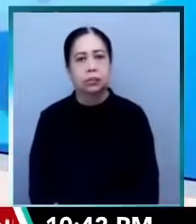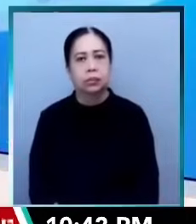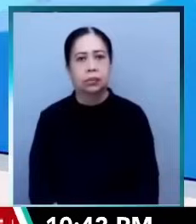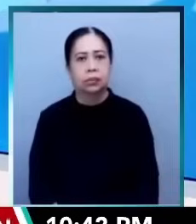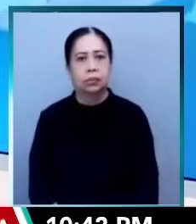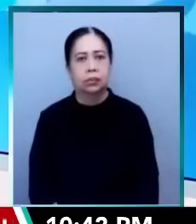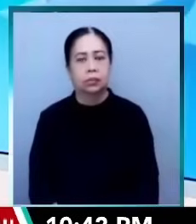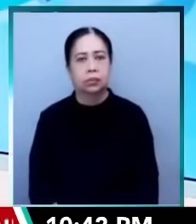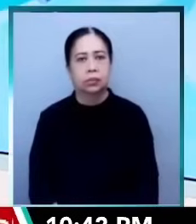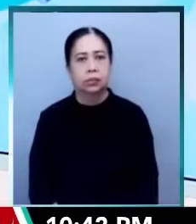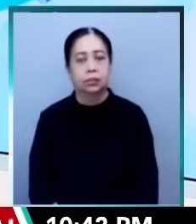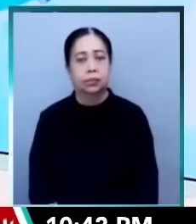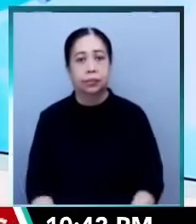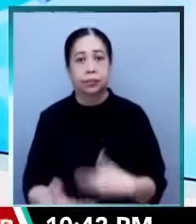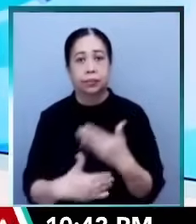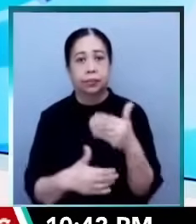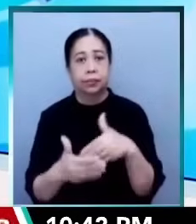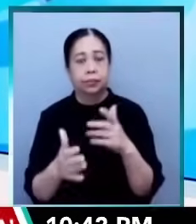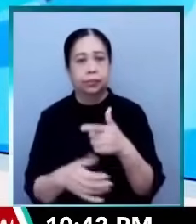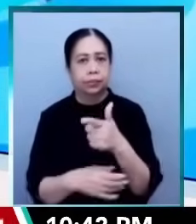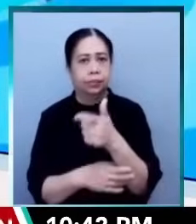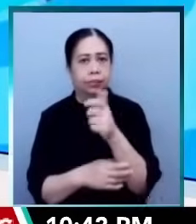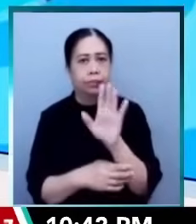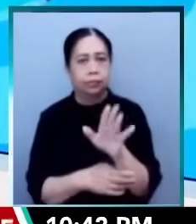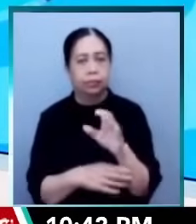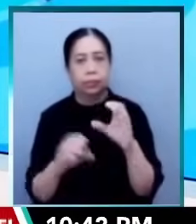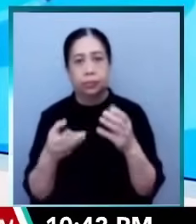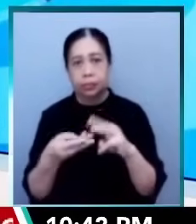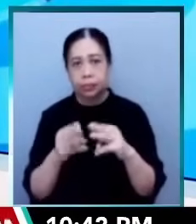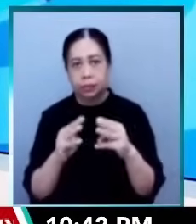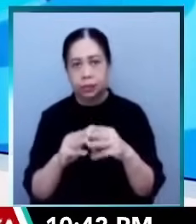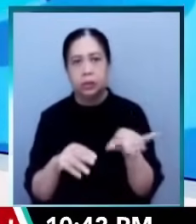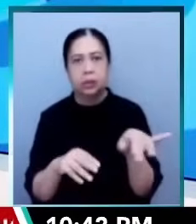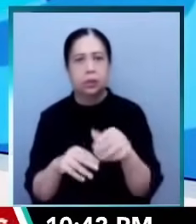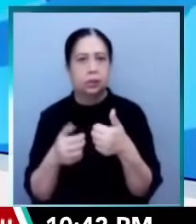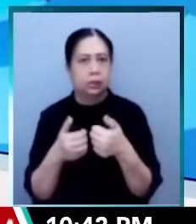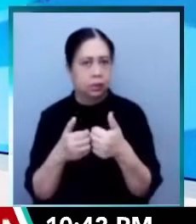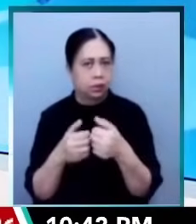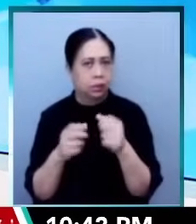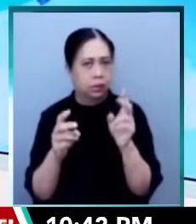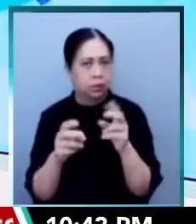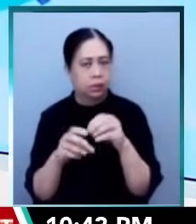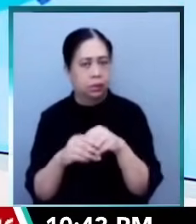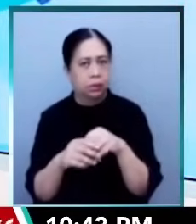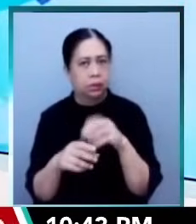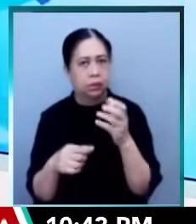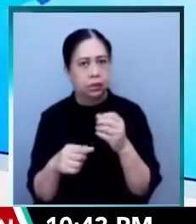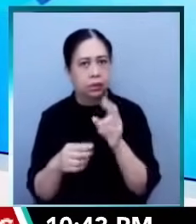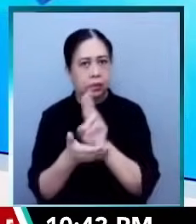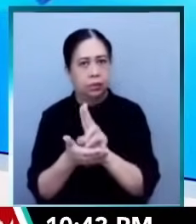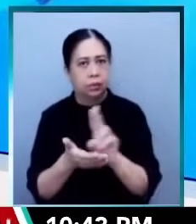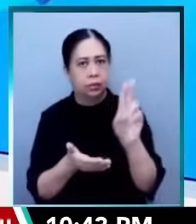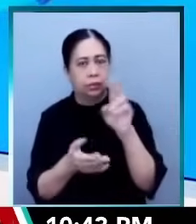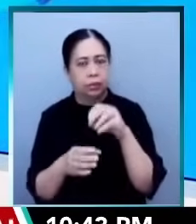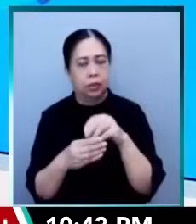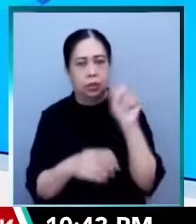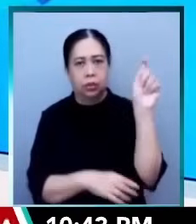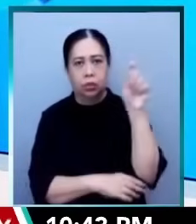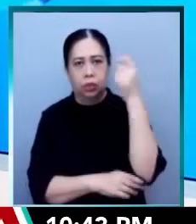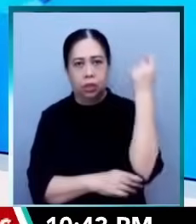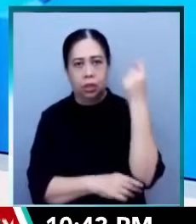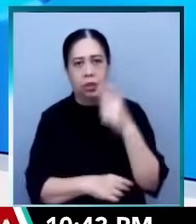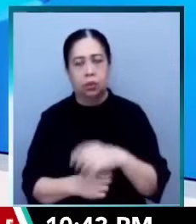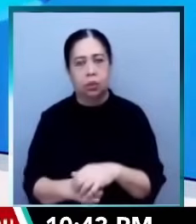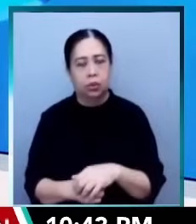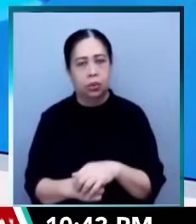Isang estudyante ang binaril ng kanyang kaklase na nobyo rin niya umano sa loob ng isang universidad sa Tuguegarao City. Kinusuo